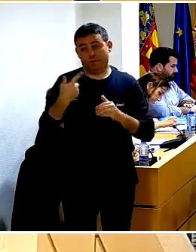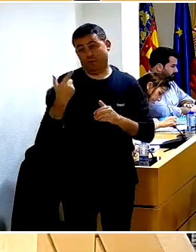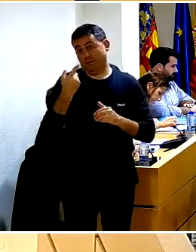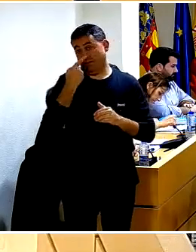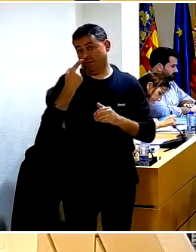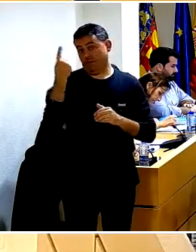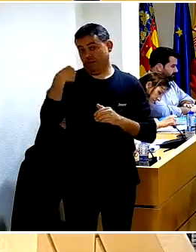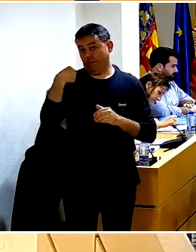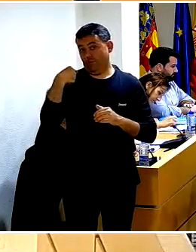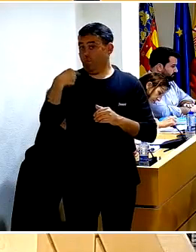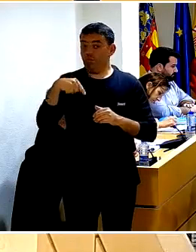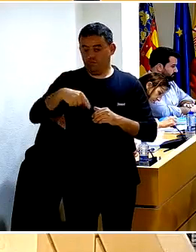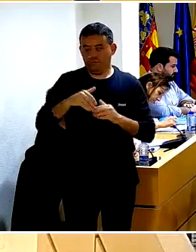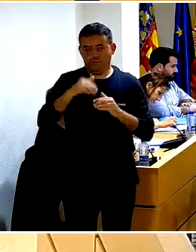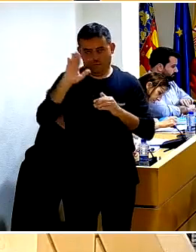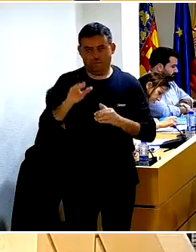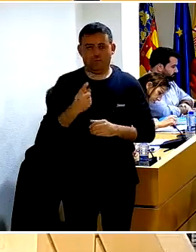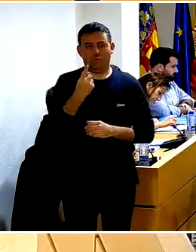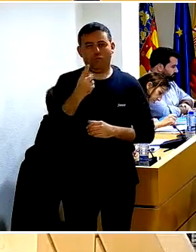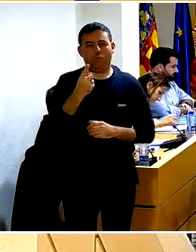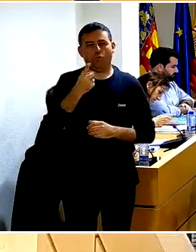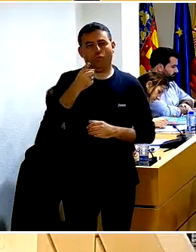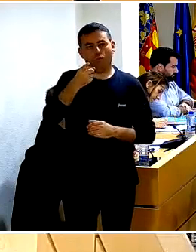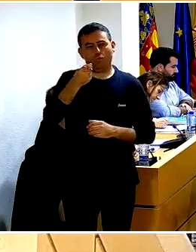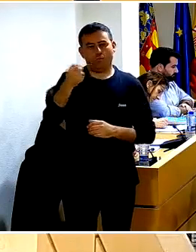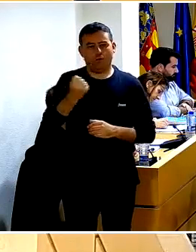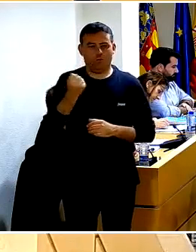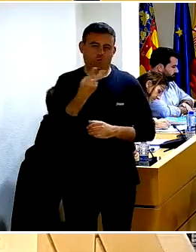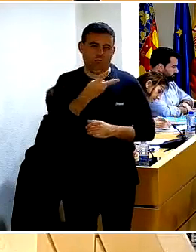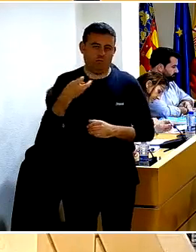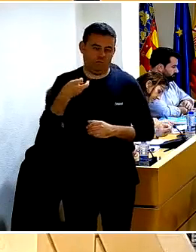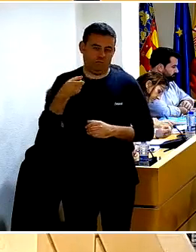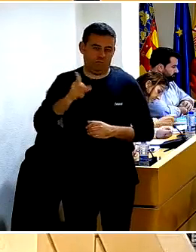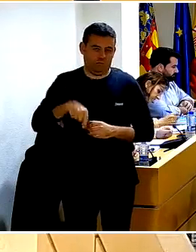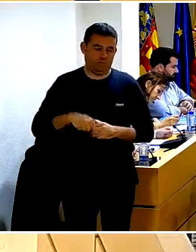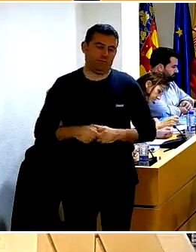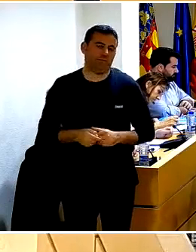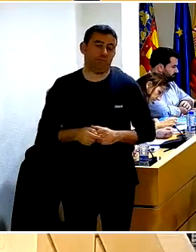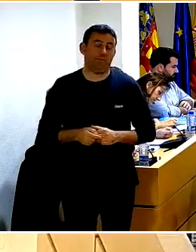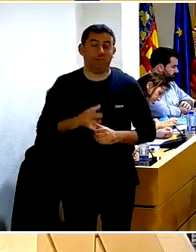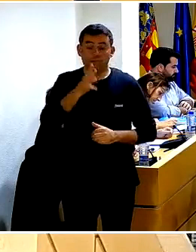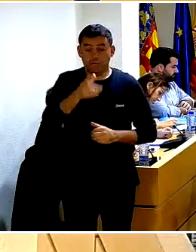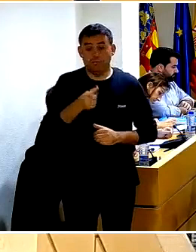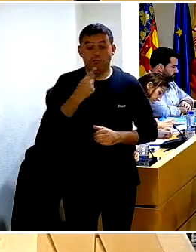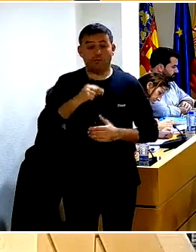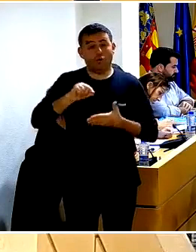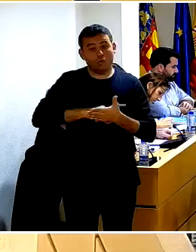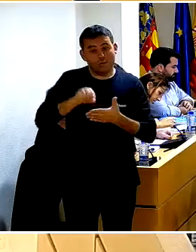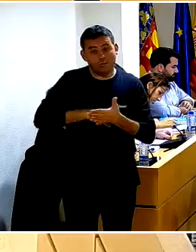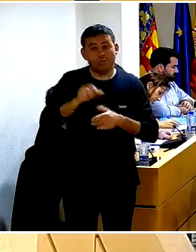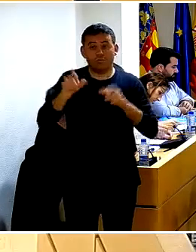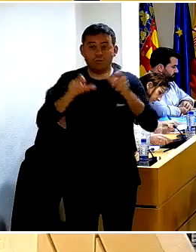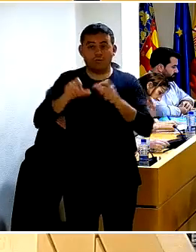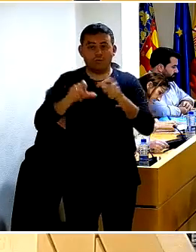del 2018. Un dels motius és l'actualització de salaris i la contractació de més personal